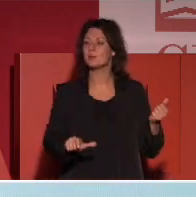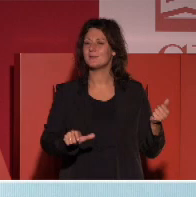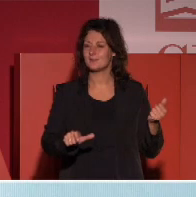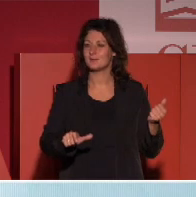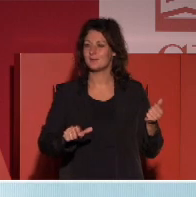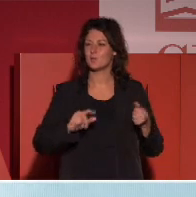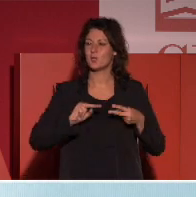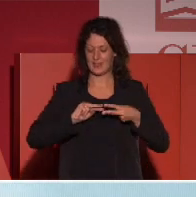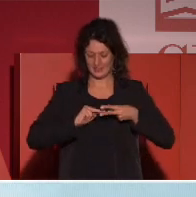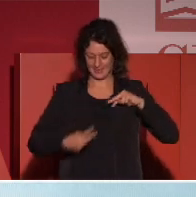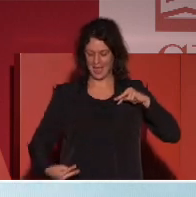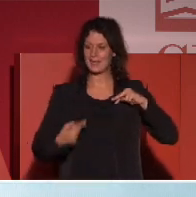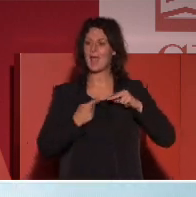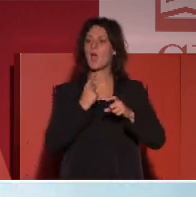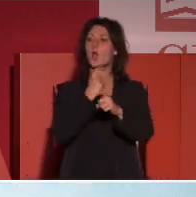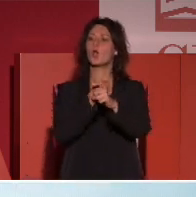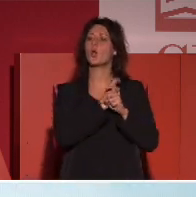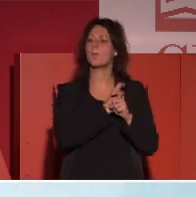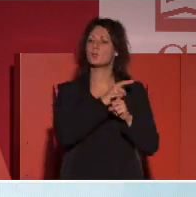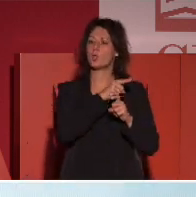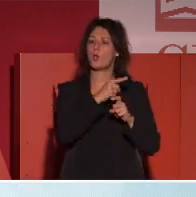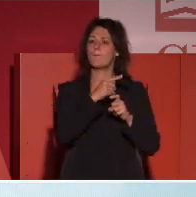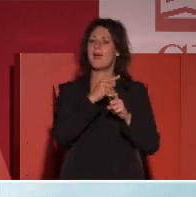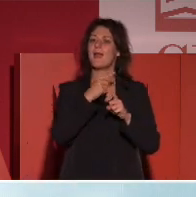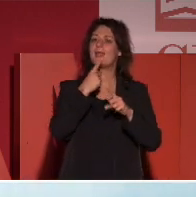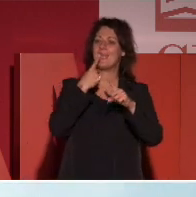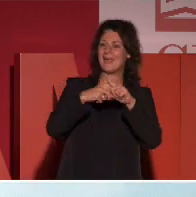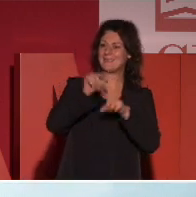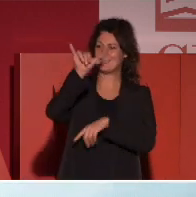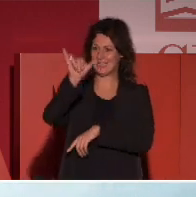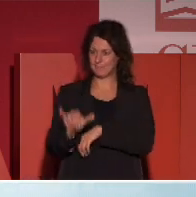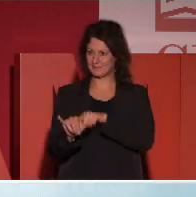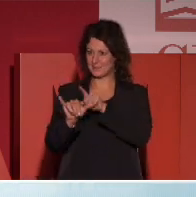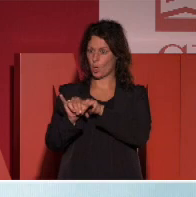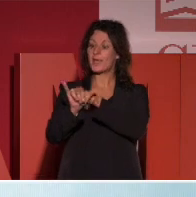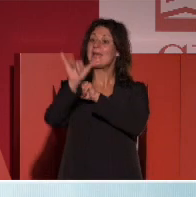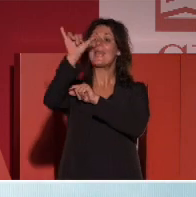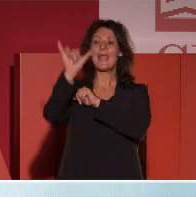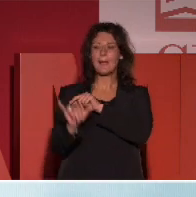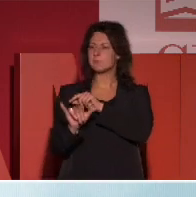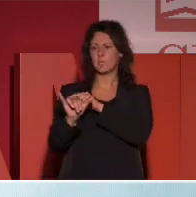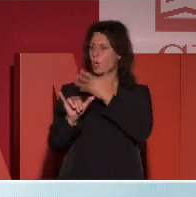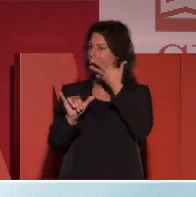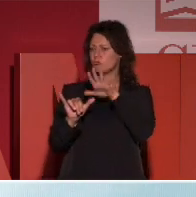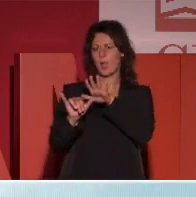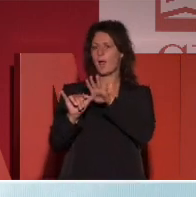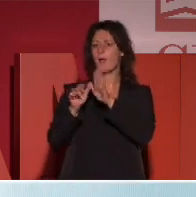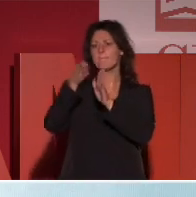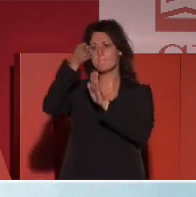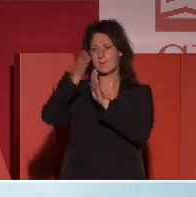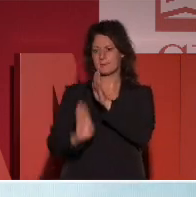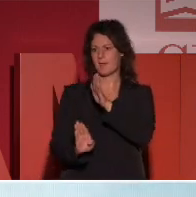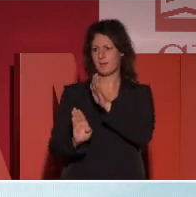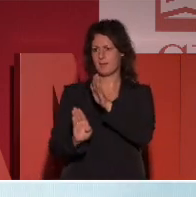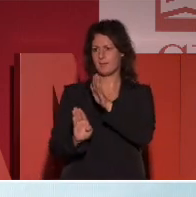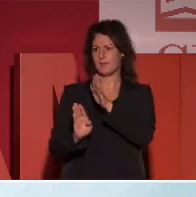di riconoscimento diciamo musical cromosoma y sia già dimezzato quindi se si va avanti così per carità ci